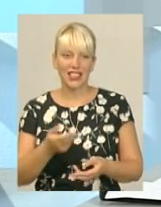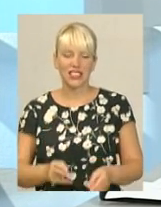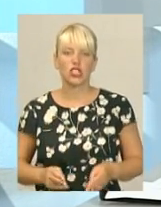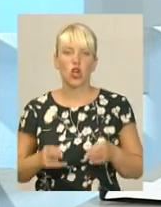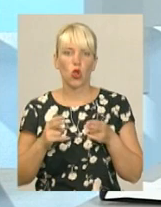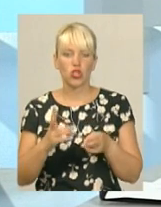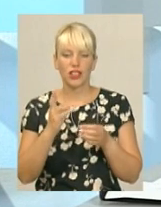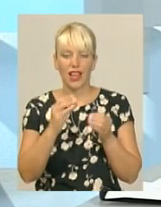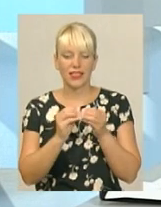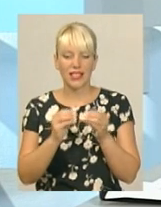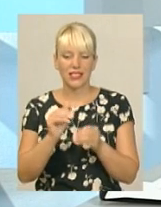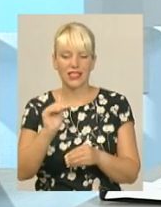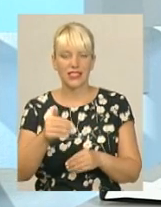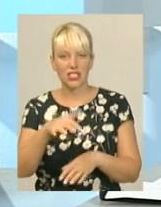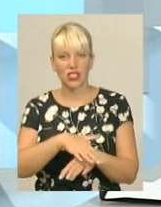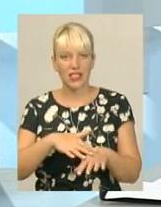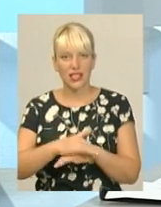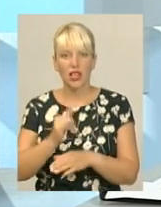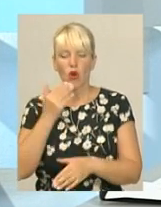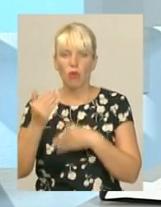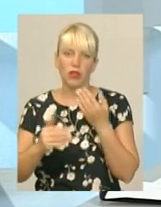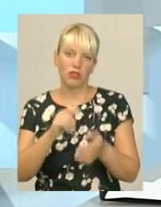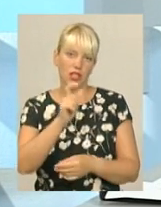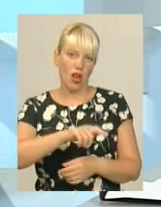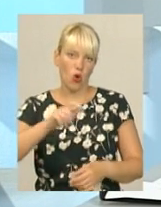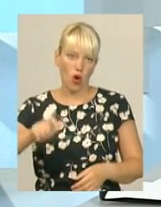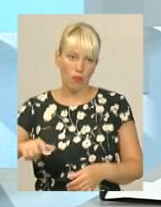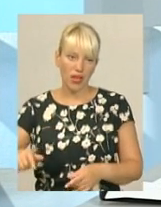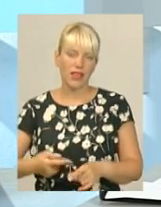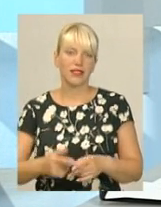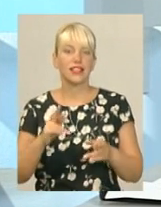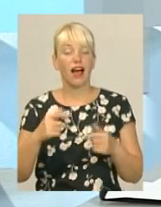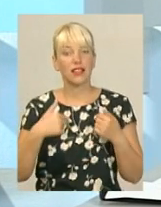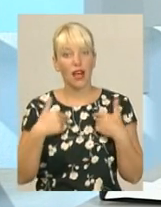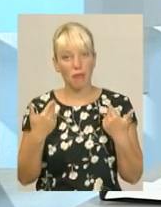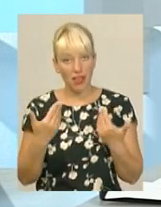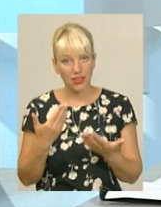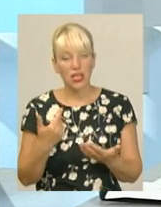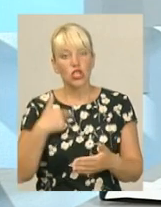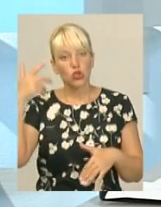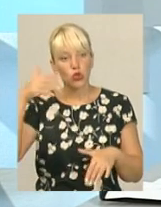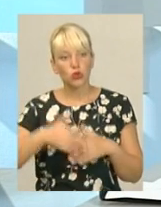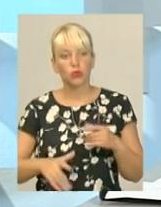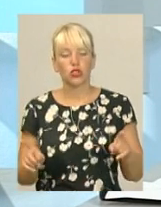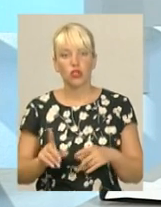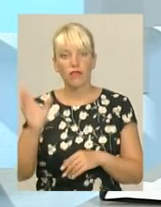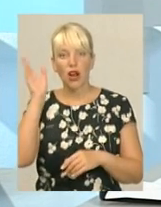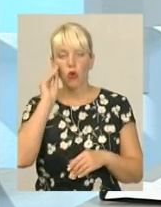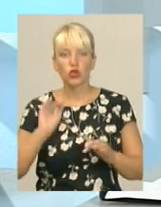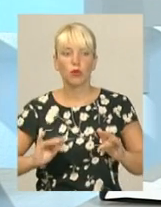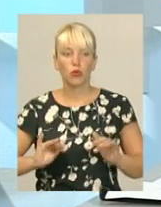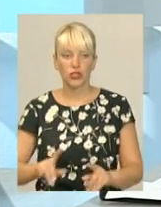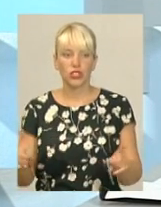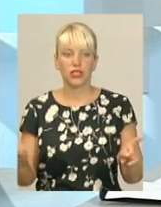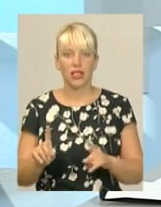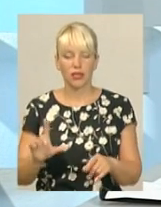населення, тобто рівень злочинів і опитування громадян. Як на мене, зрозуміло, що враховуючи події, які були